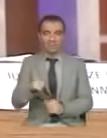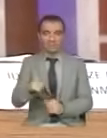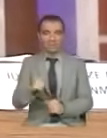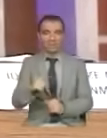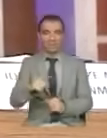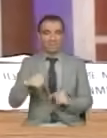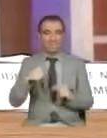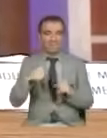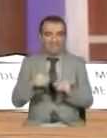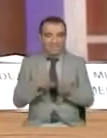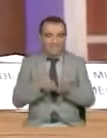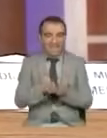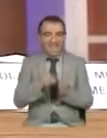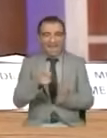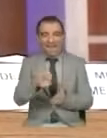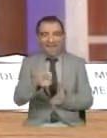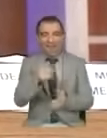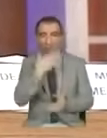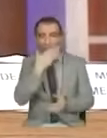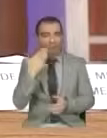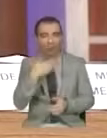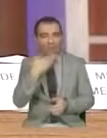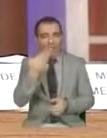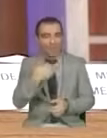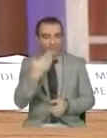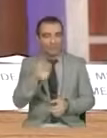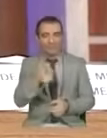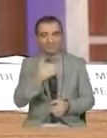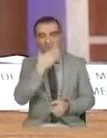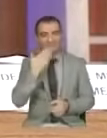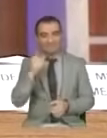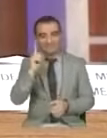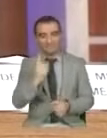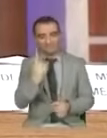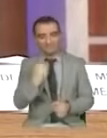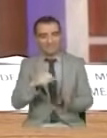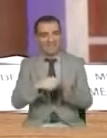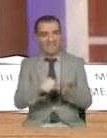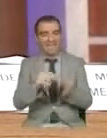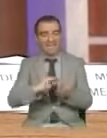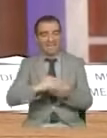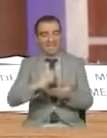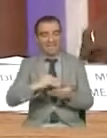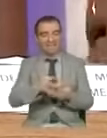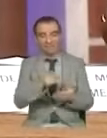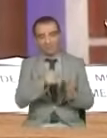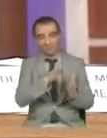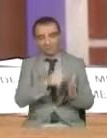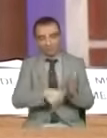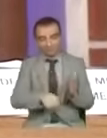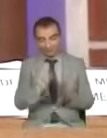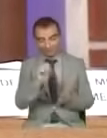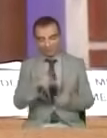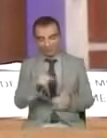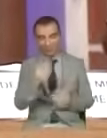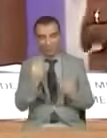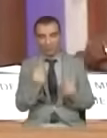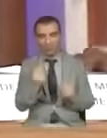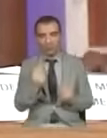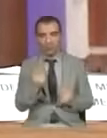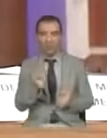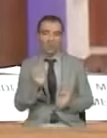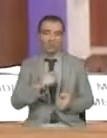orucunu anlattık burada. Teknede güzel. Bir de Ramazan iyilik takvim bıraktık içerisine bu şekilde. Harika ya. Vallahi gün, güzel şeyler